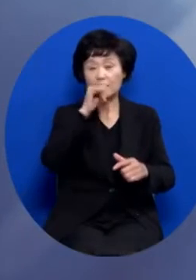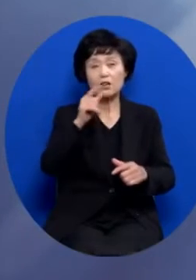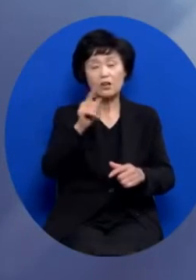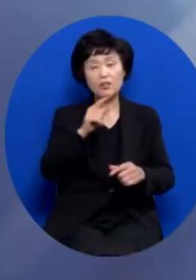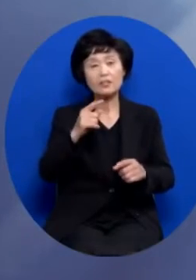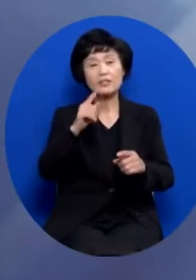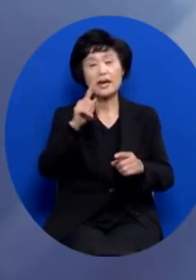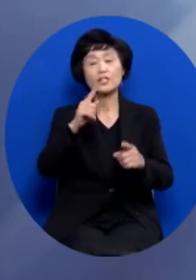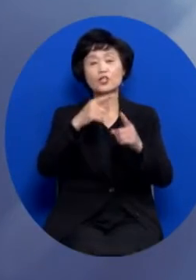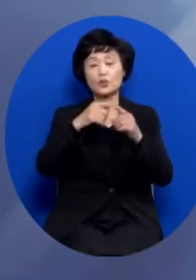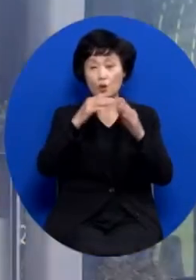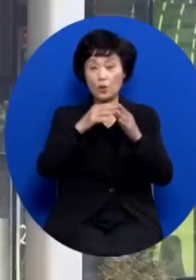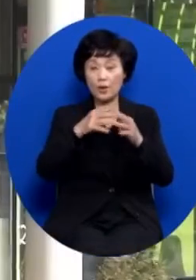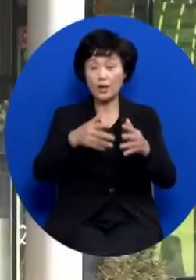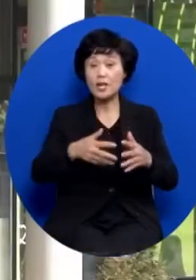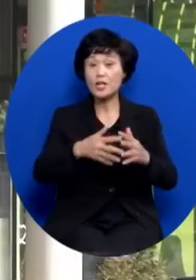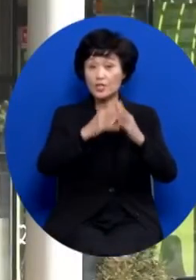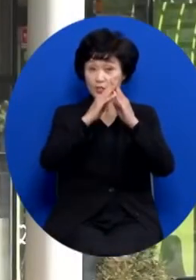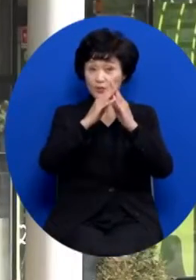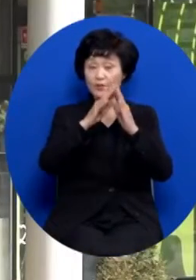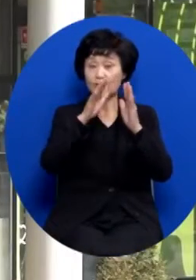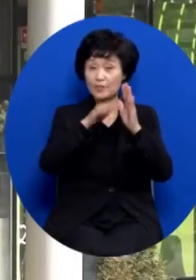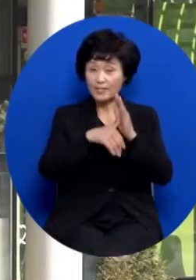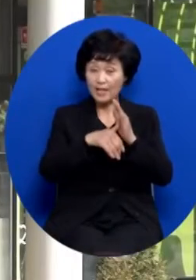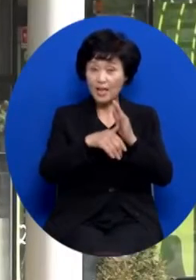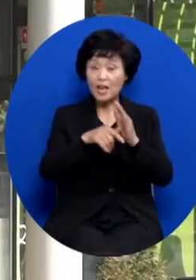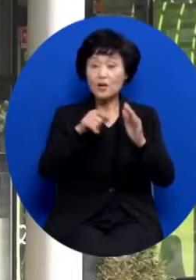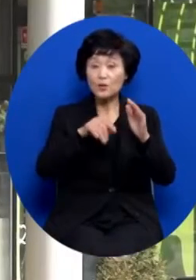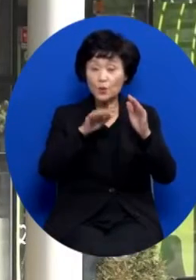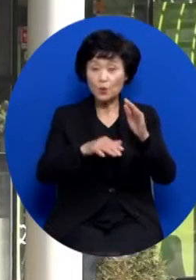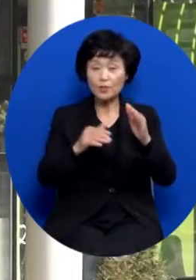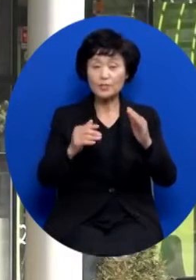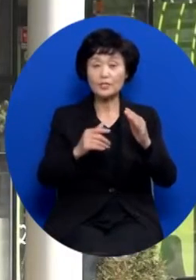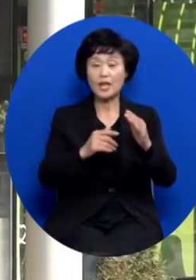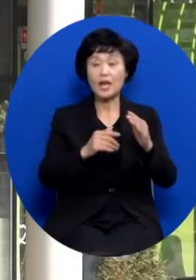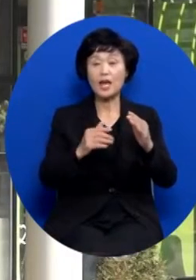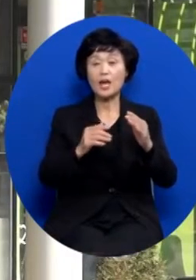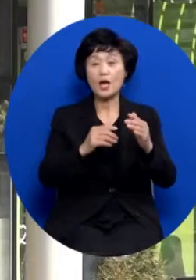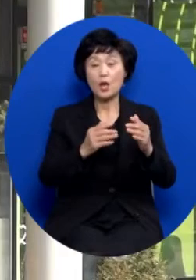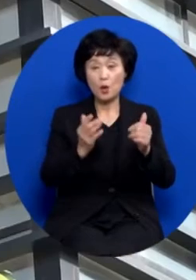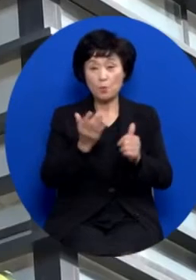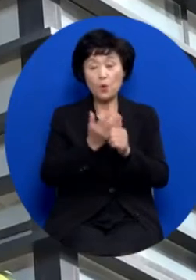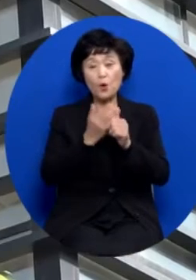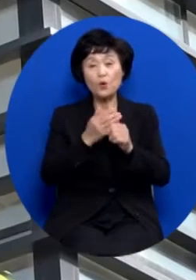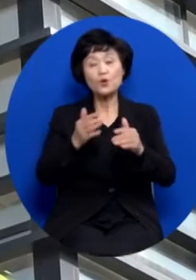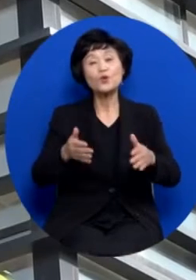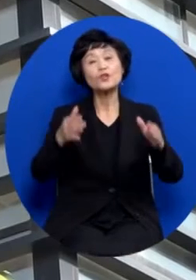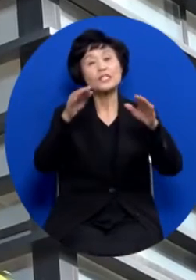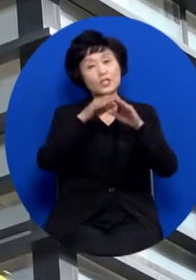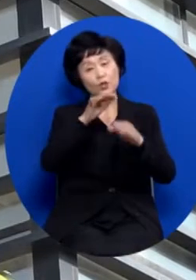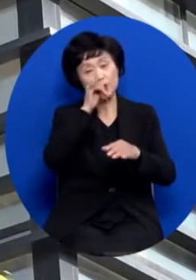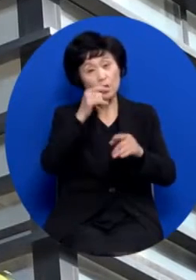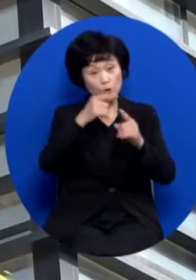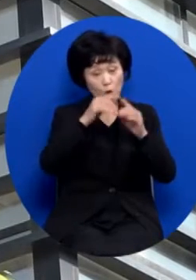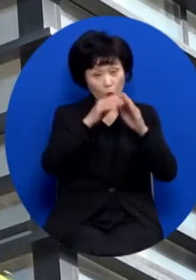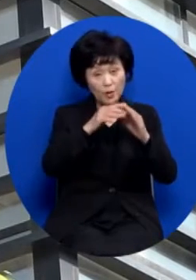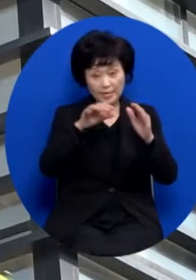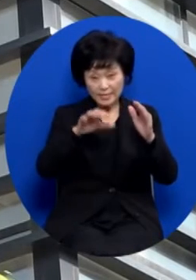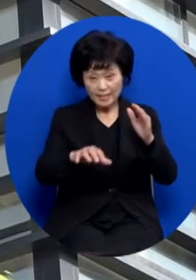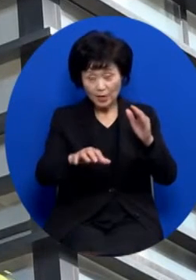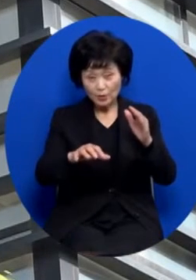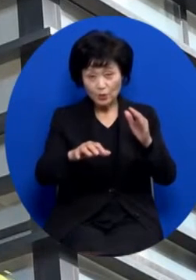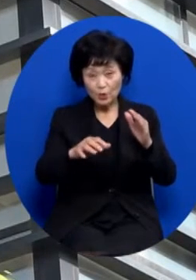과정에서 그 안에 같이 그 공공 보육 시설을 넣었습니다. 그러니까 교회는 공간을 제공했고 그다음에